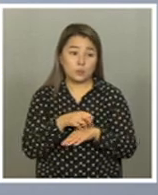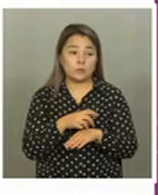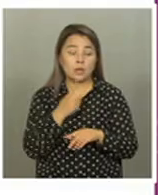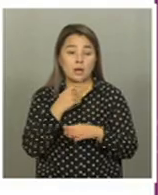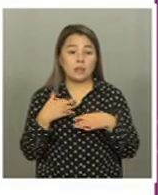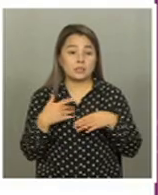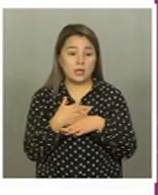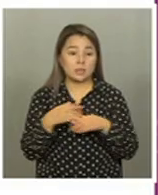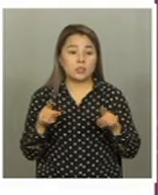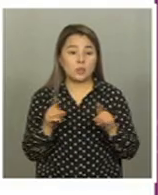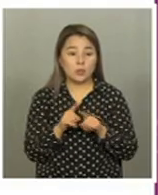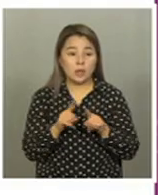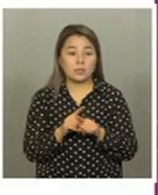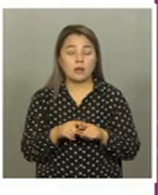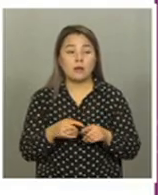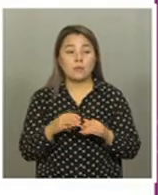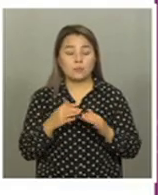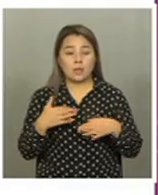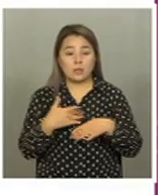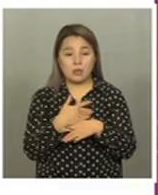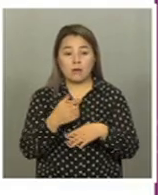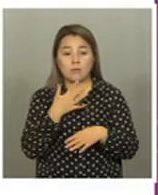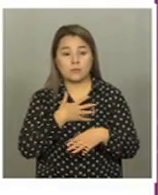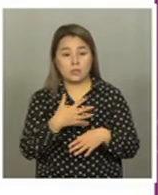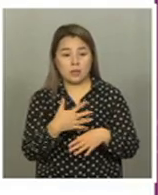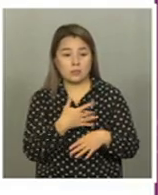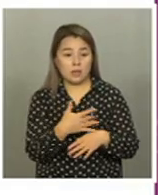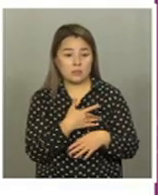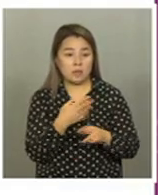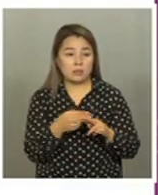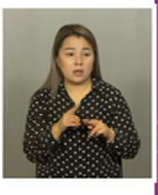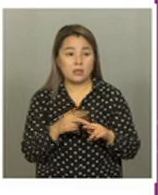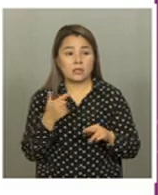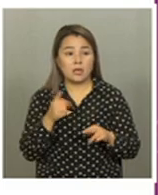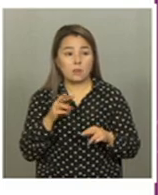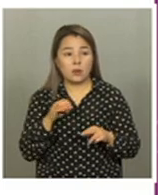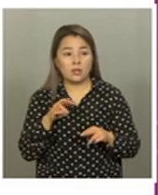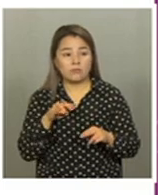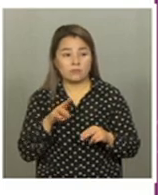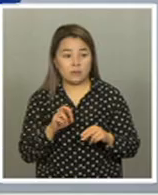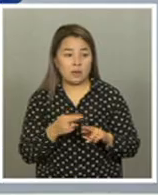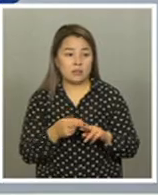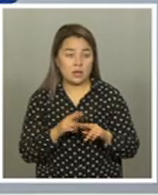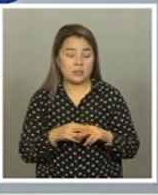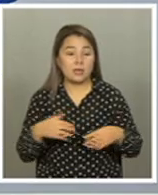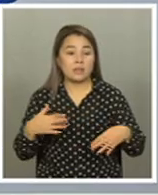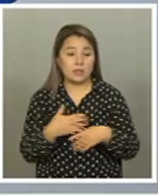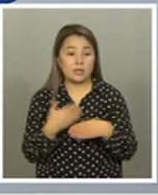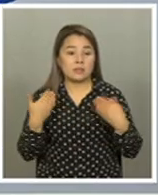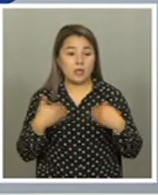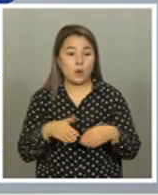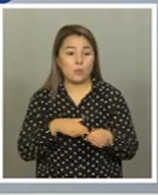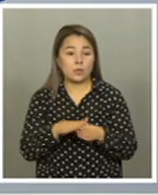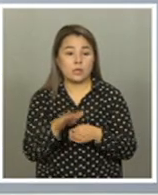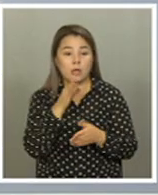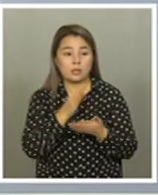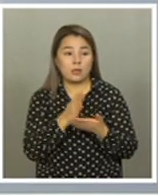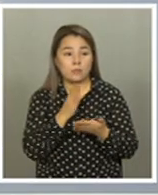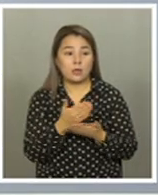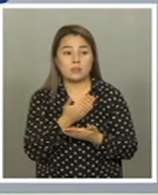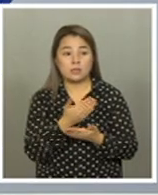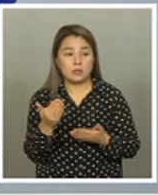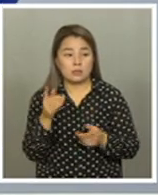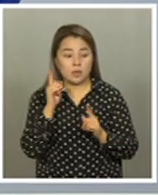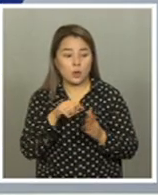жүйесі артерия арқылы келеді де, гемолимфалар бүкіл денеге таралады. Балалар, сіздерде